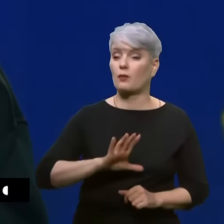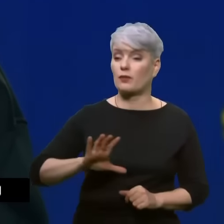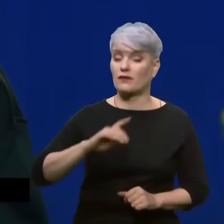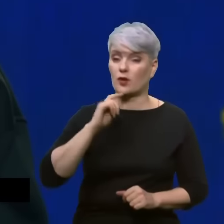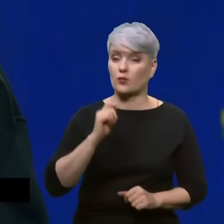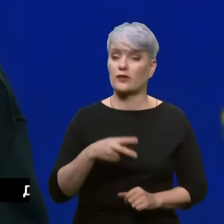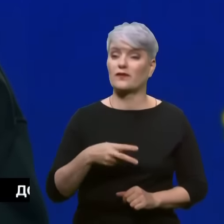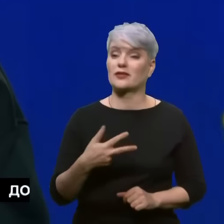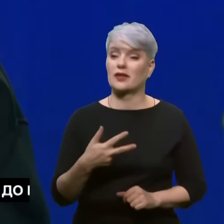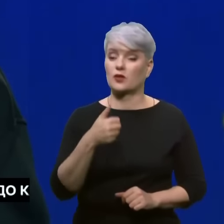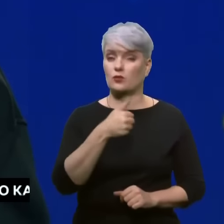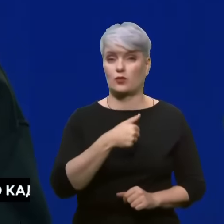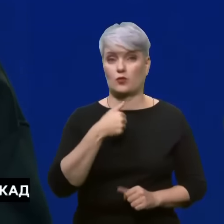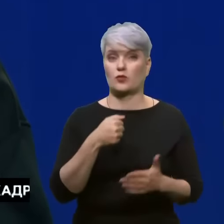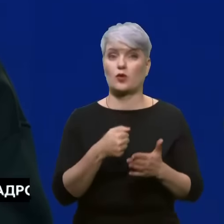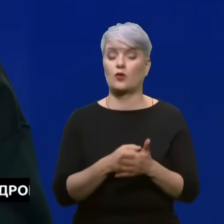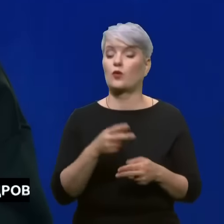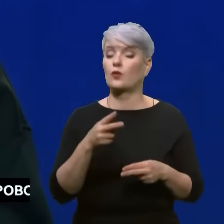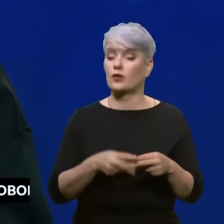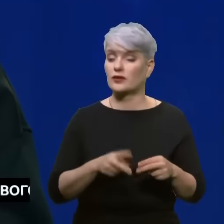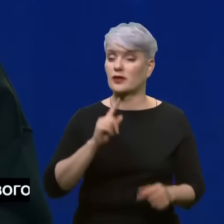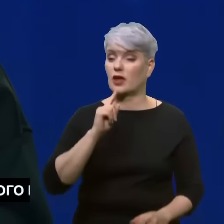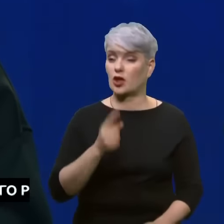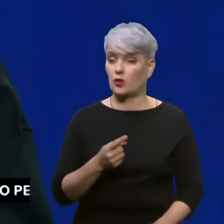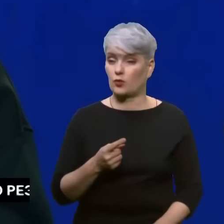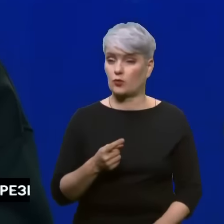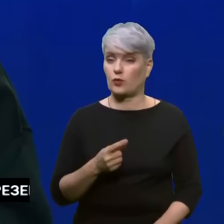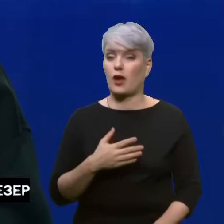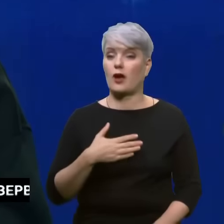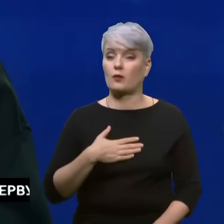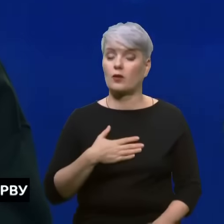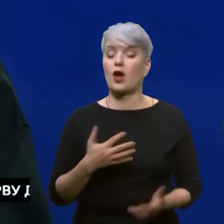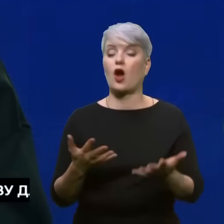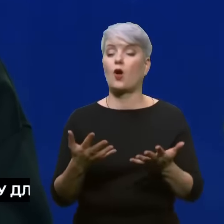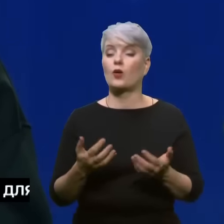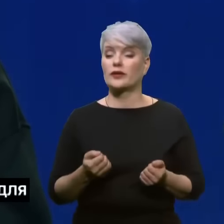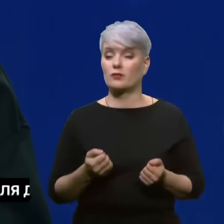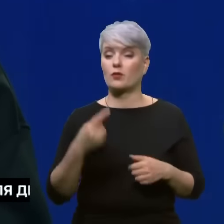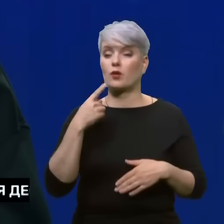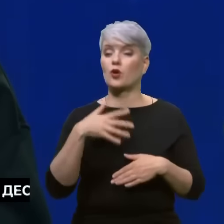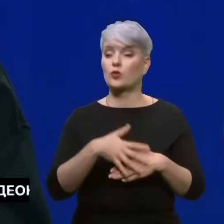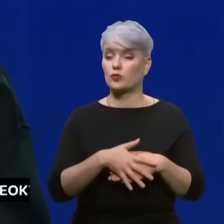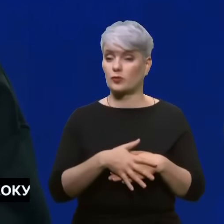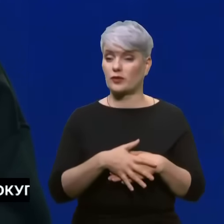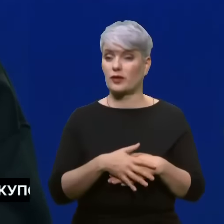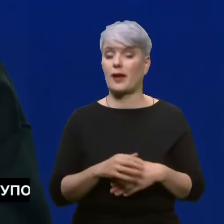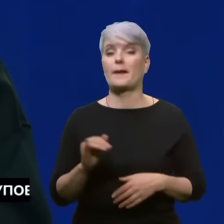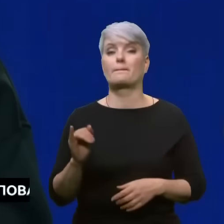у 23-му році. До кінця року ми отримуємо розуміння